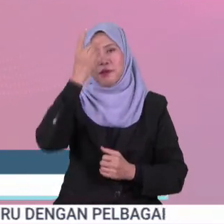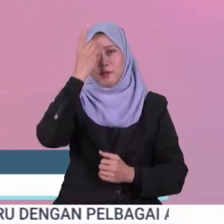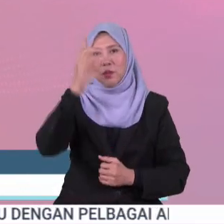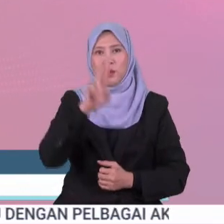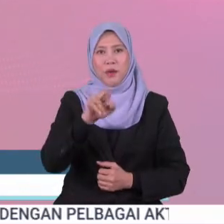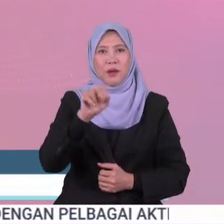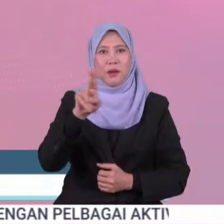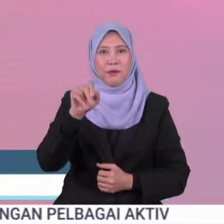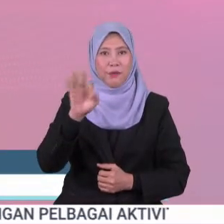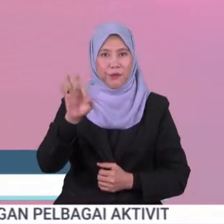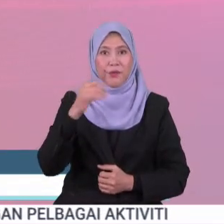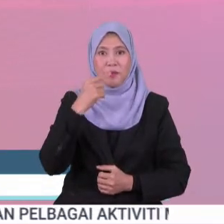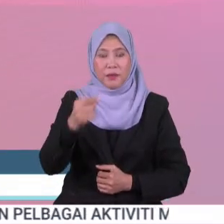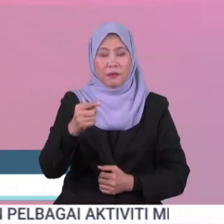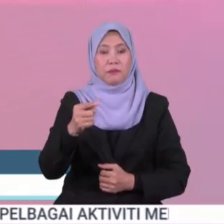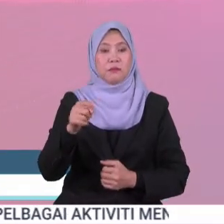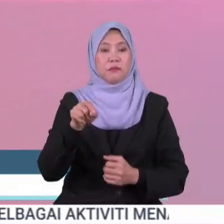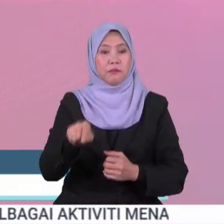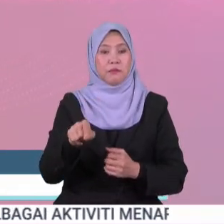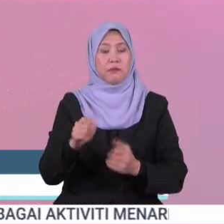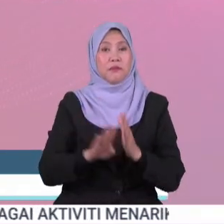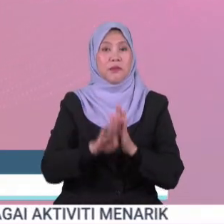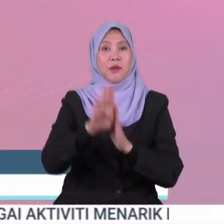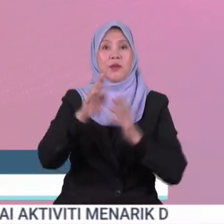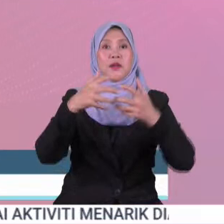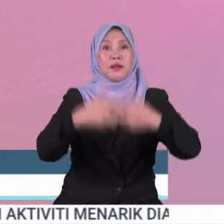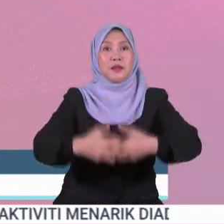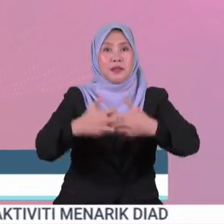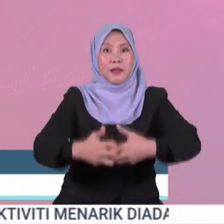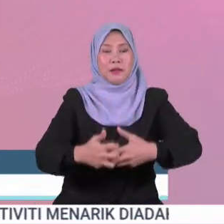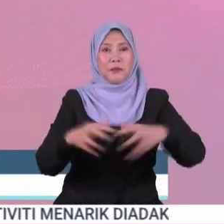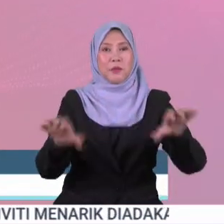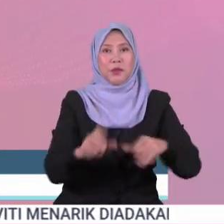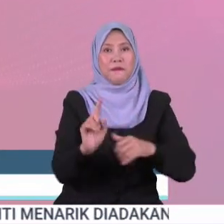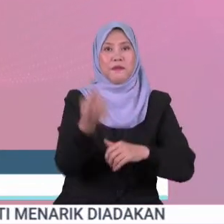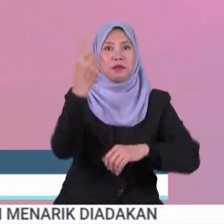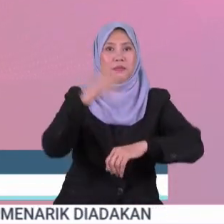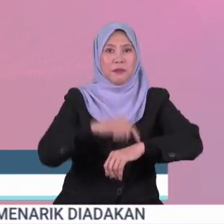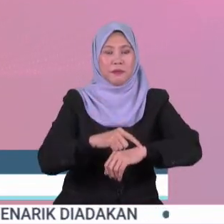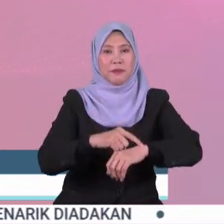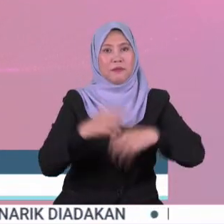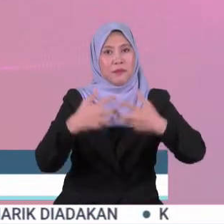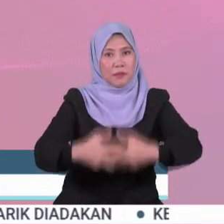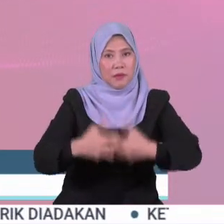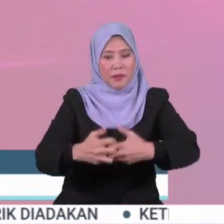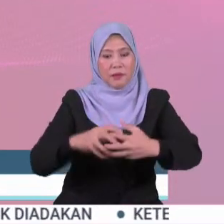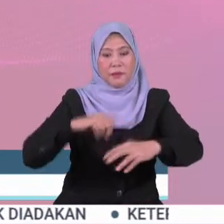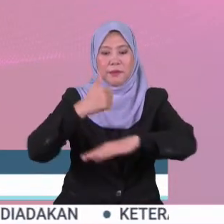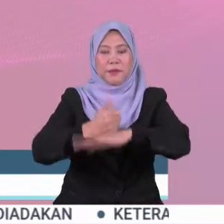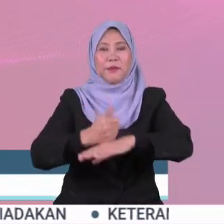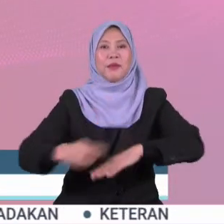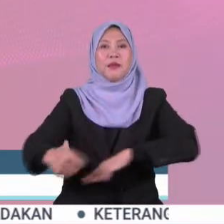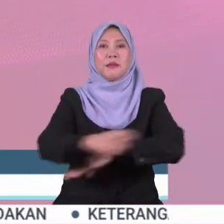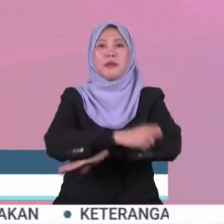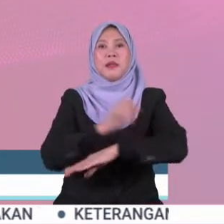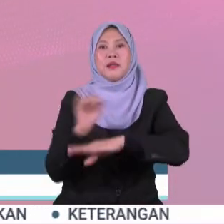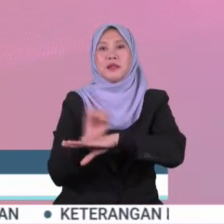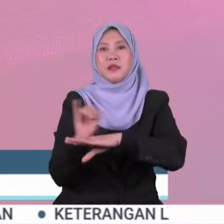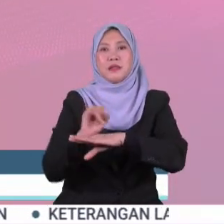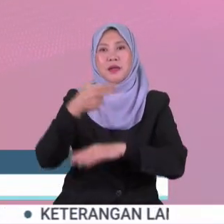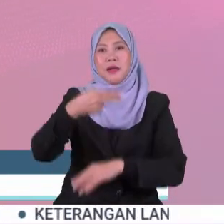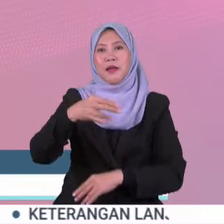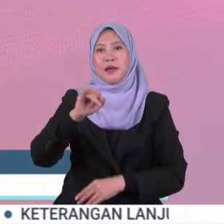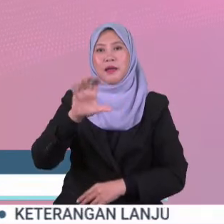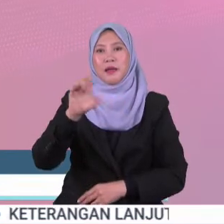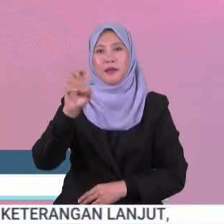Abdul Rauf Yusof menyatakan komitmen itu menerusi pembangunan kilang pembuatan EV pertama di negara ini yang dibina di Taman Perindustrian Haikom